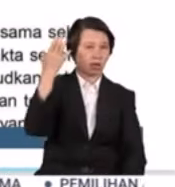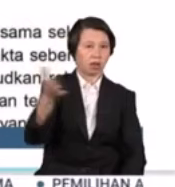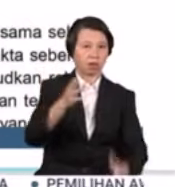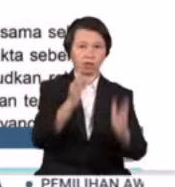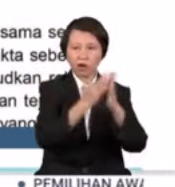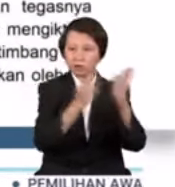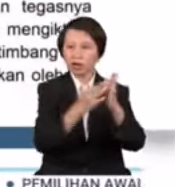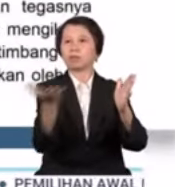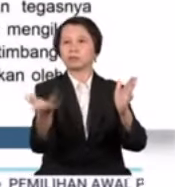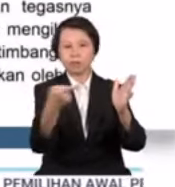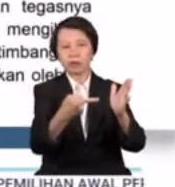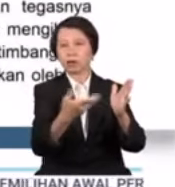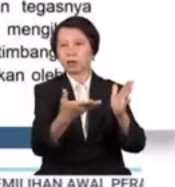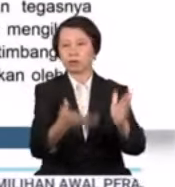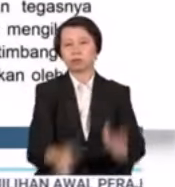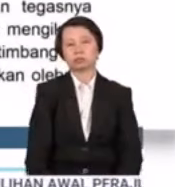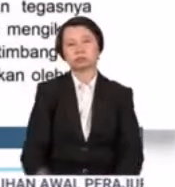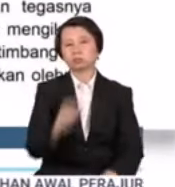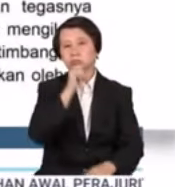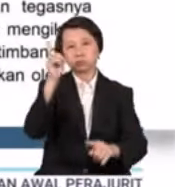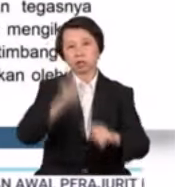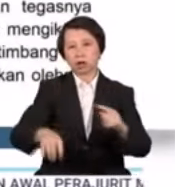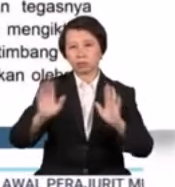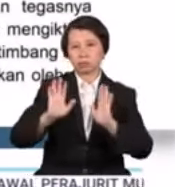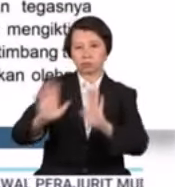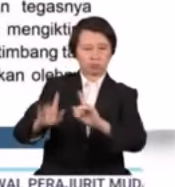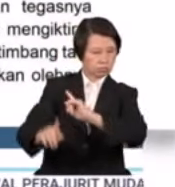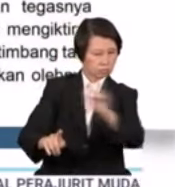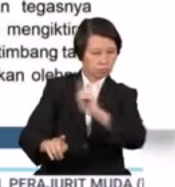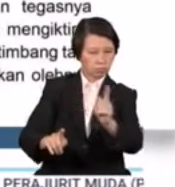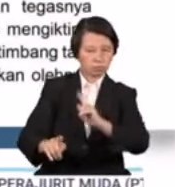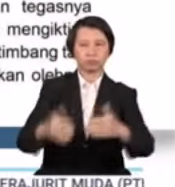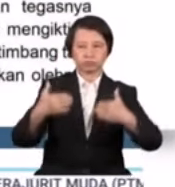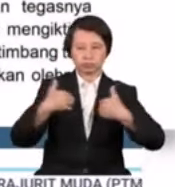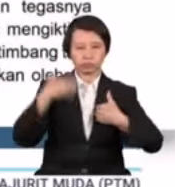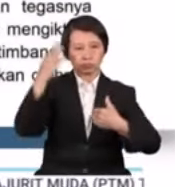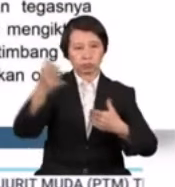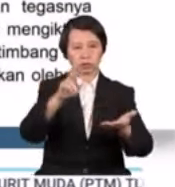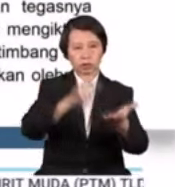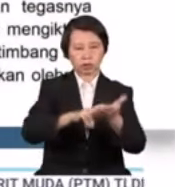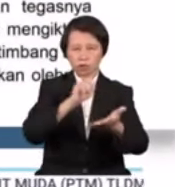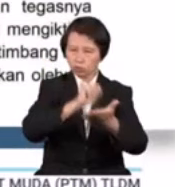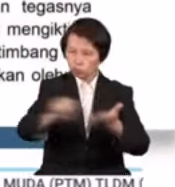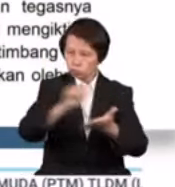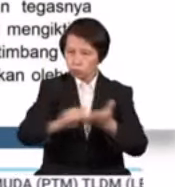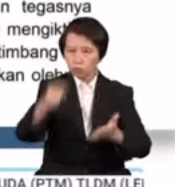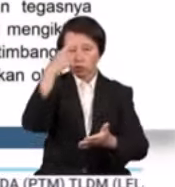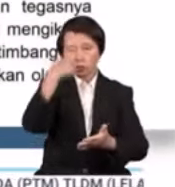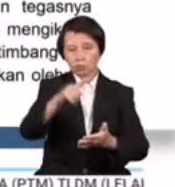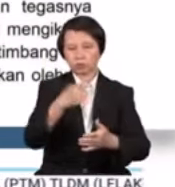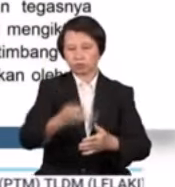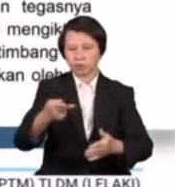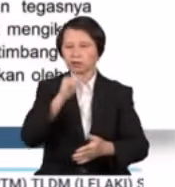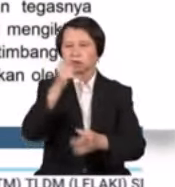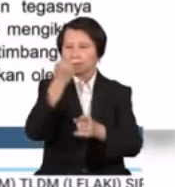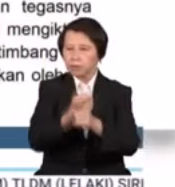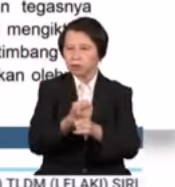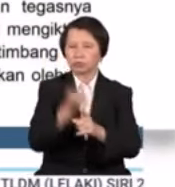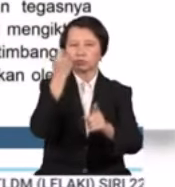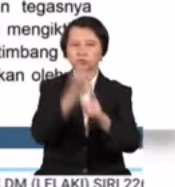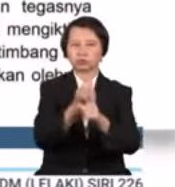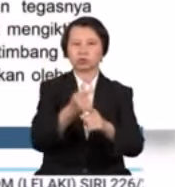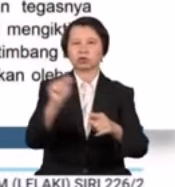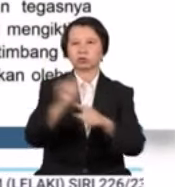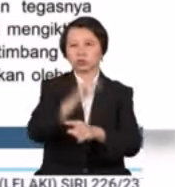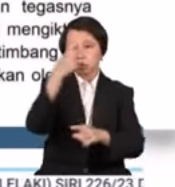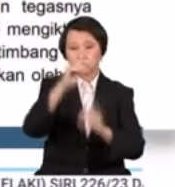fakta sebenar tuntutan. Ia tidak dapat disangka lagi akan mewujudkan rekod bertulis bagi perkara yang tidak benar yang bertujuan untuk